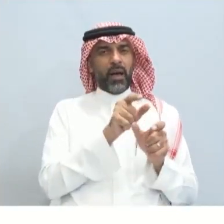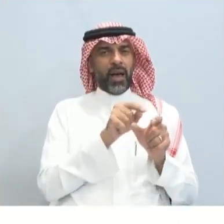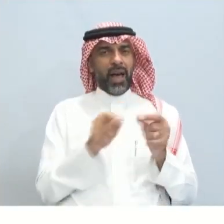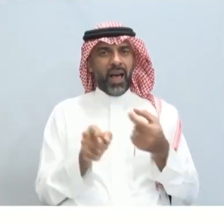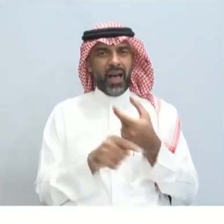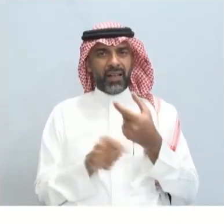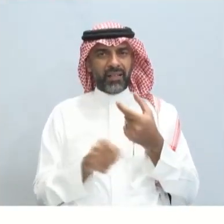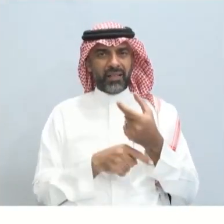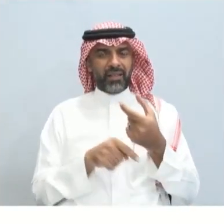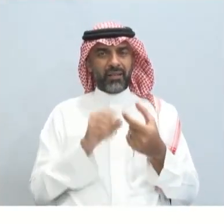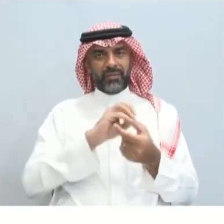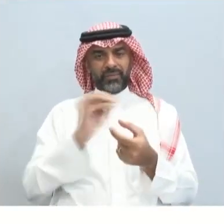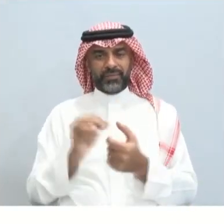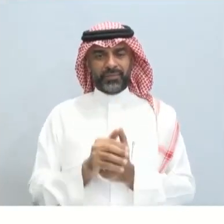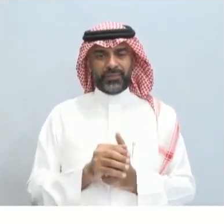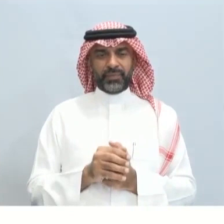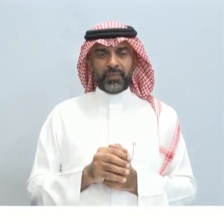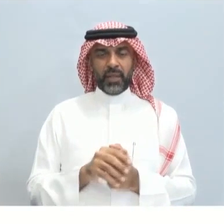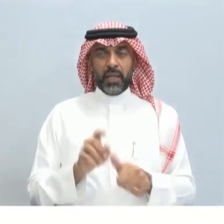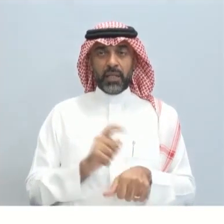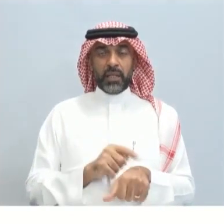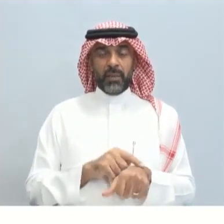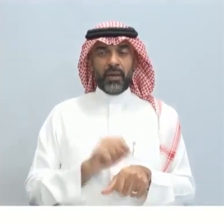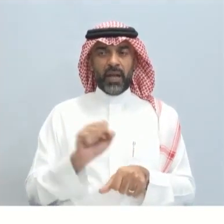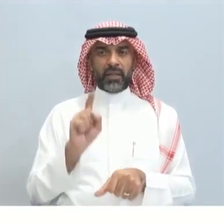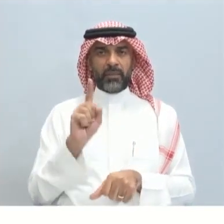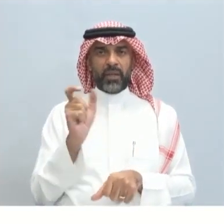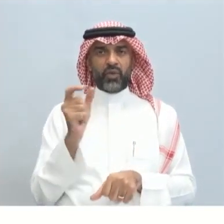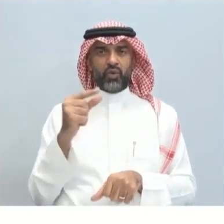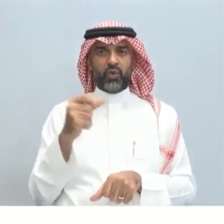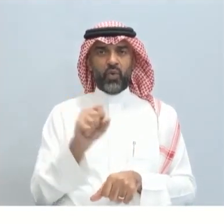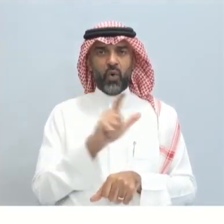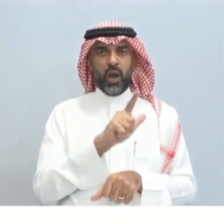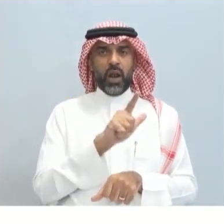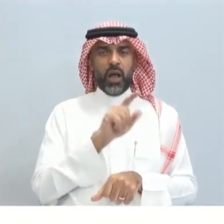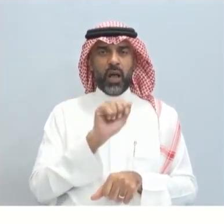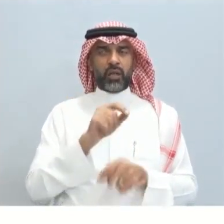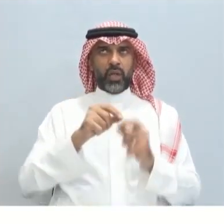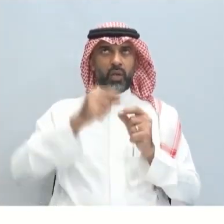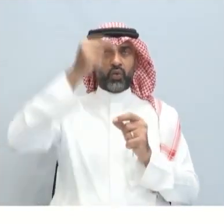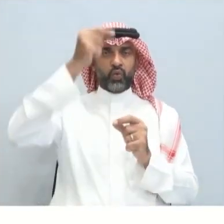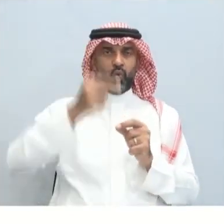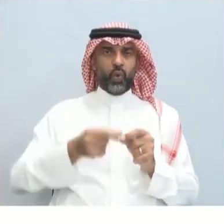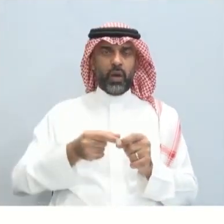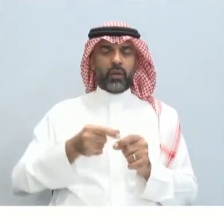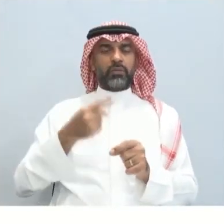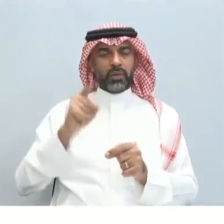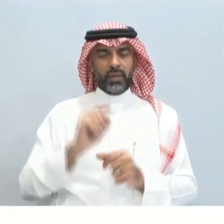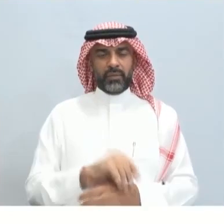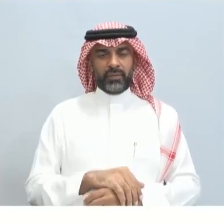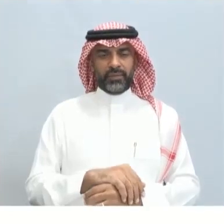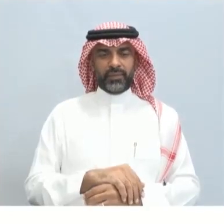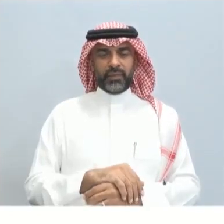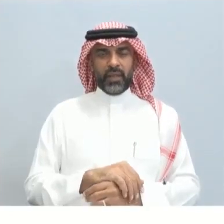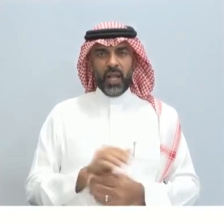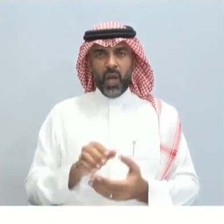يحه يعتمد الزمن الدوري للبندول على طوله نعم احسنت اجابه صحيحه